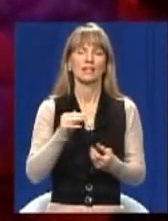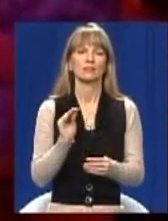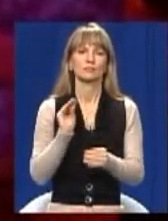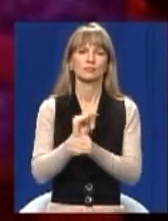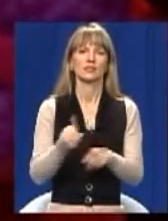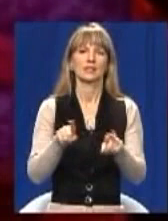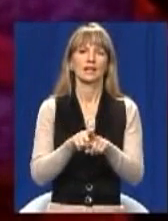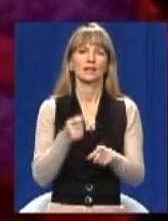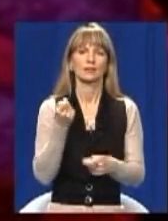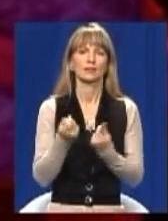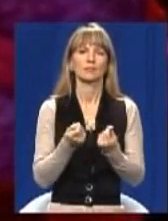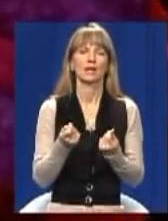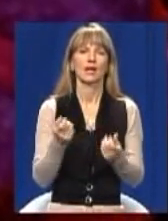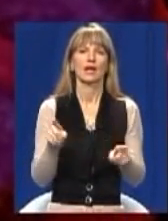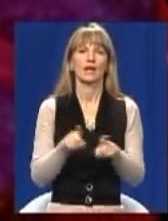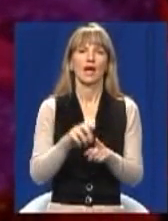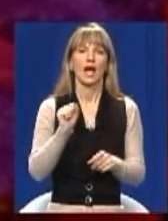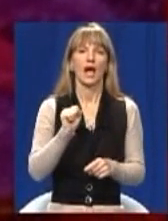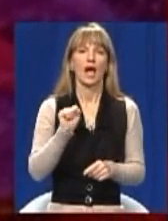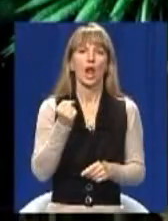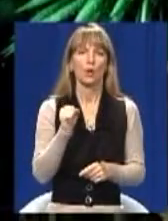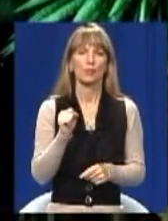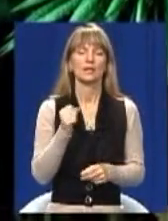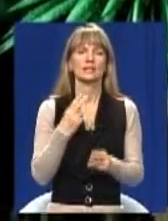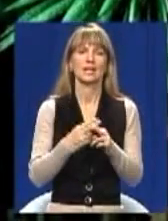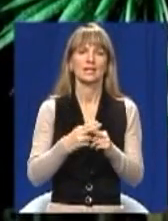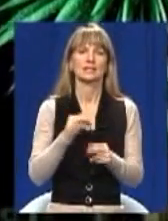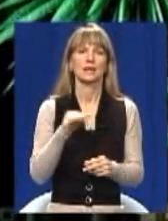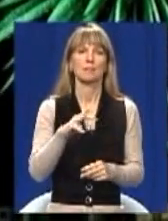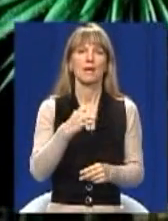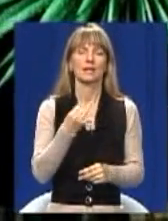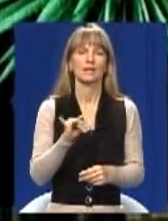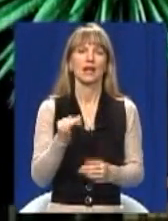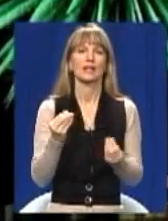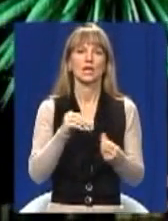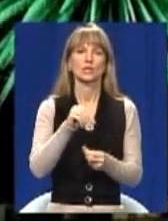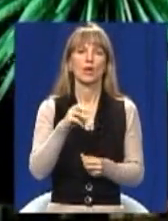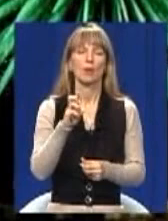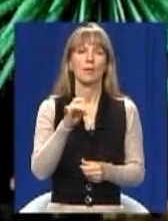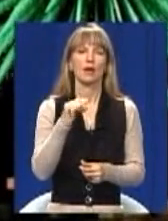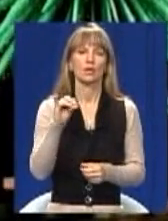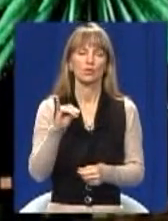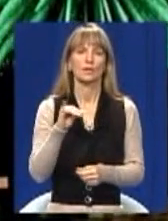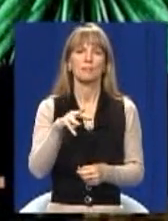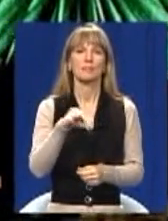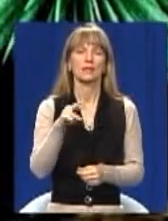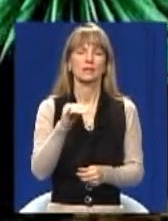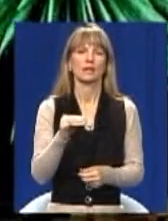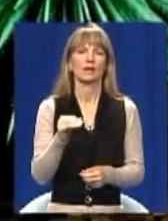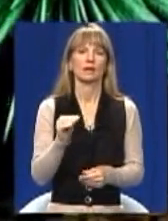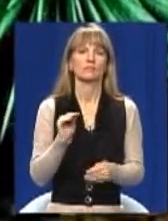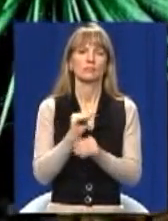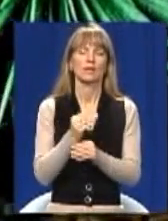нього таких елементів, як алюміній, залізо, цинк і магній. А деякі солі барію, стронцію та міді збагачують приємні